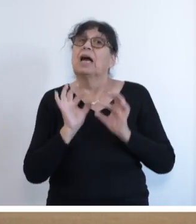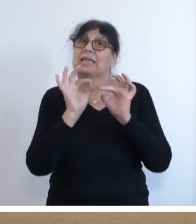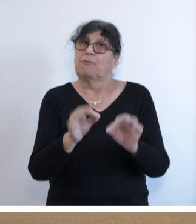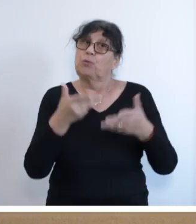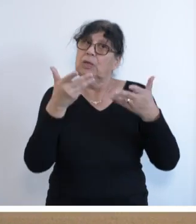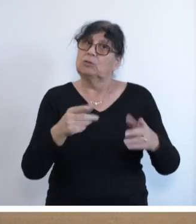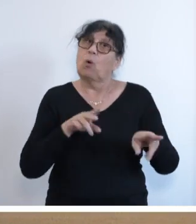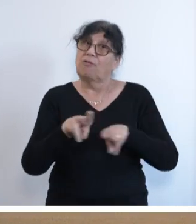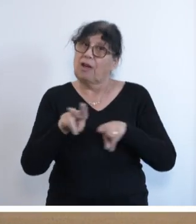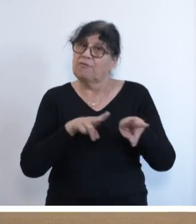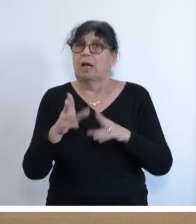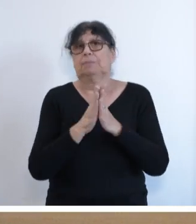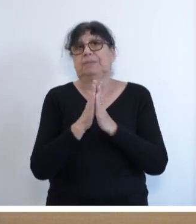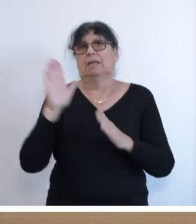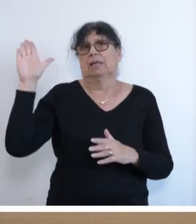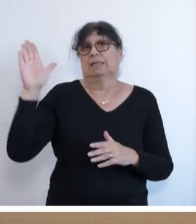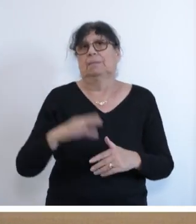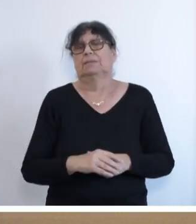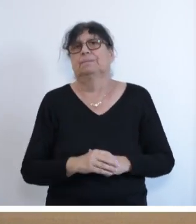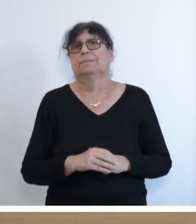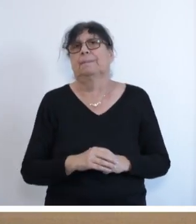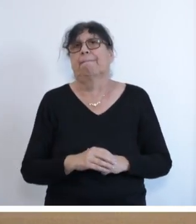dass wir so verfahren, den bitte ich um ein Handzeichen.